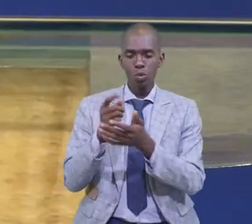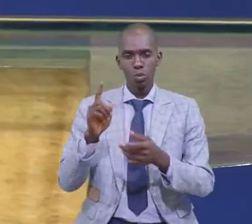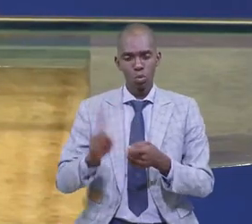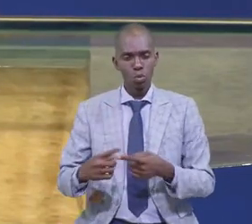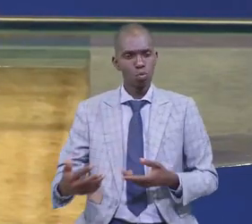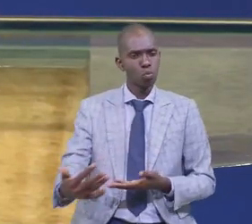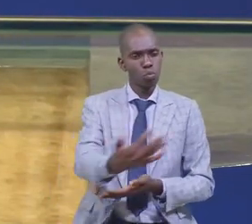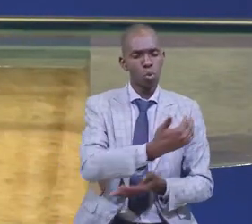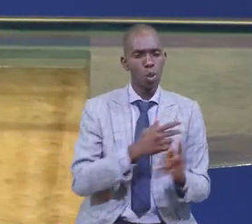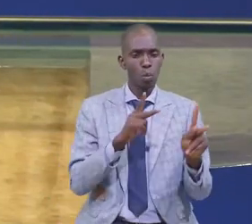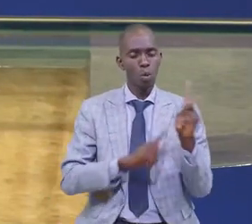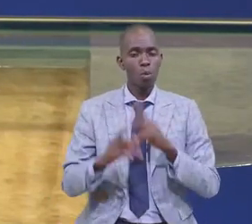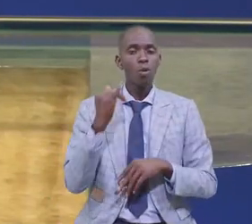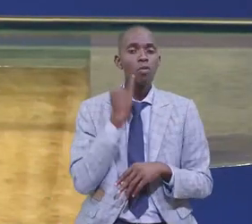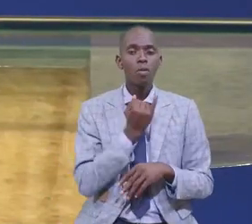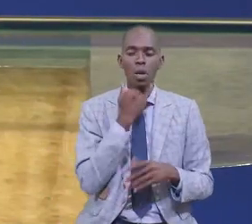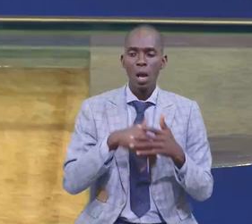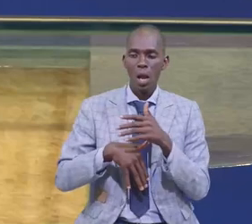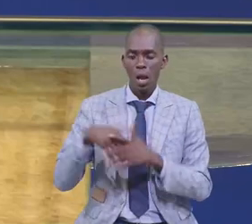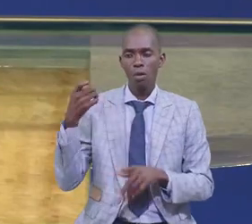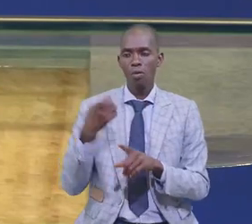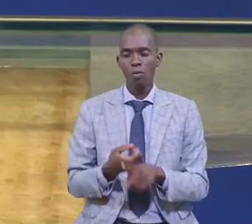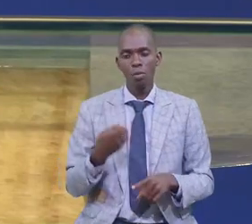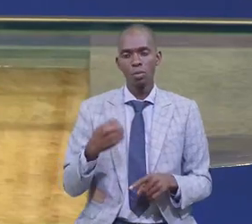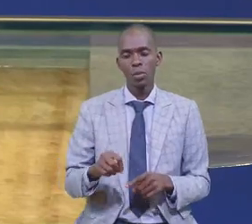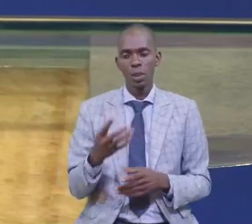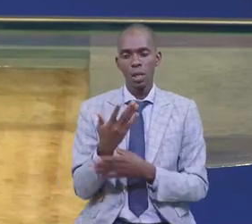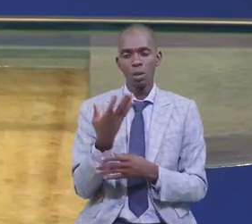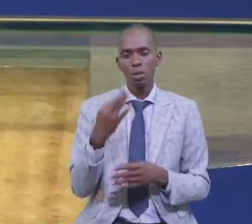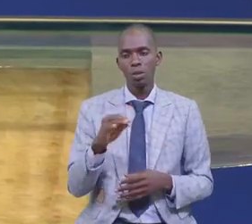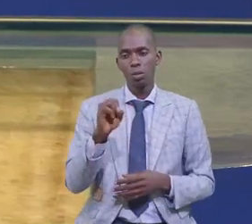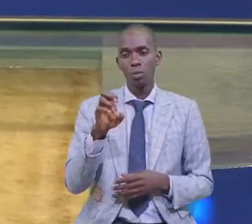de la main du fils de Saül. Et Saül